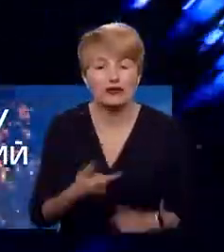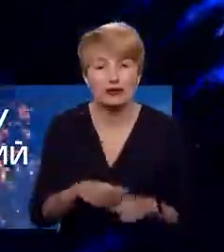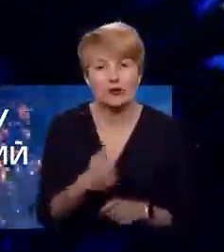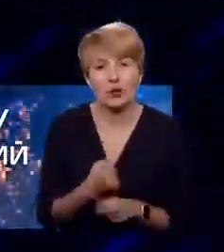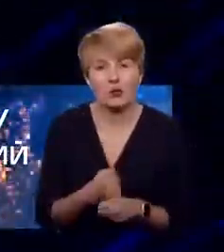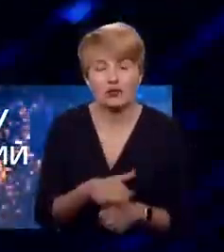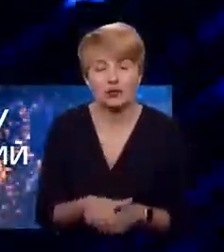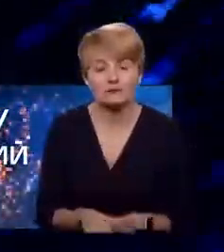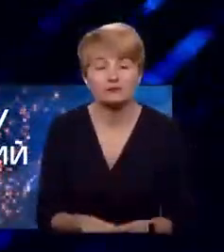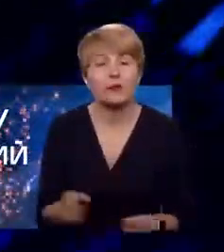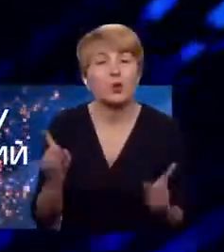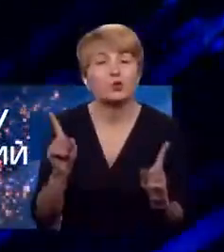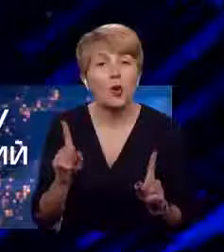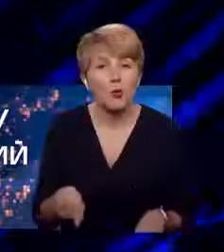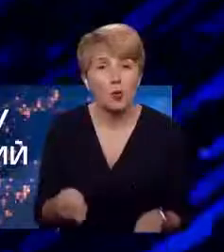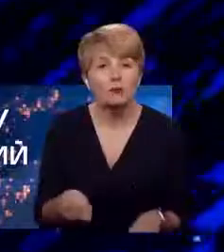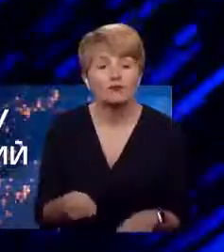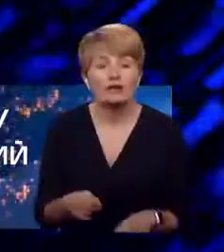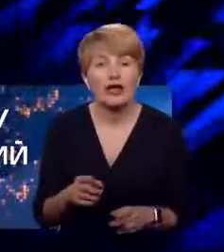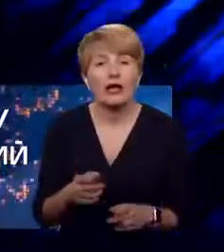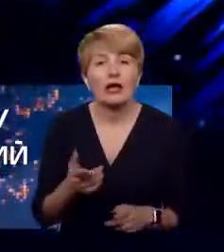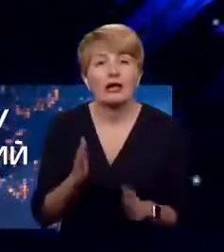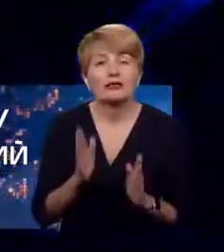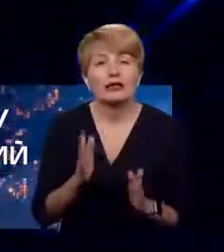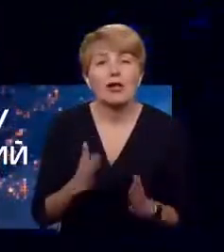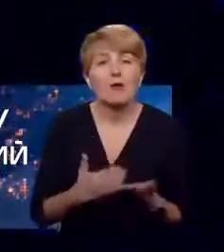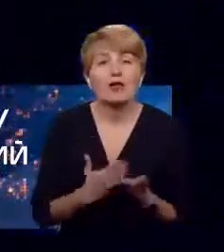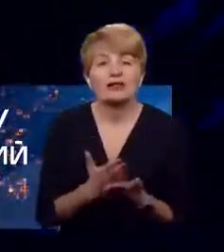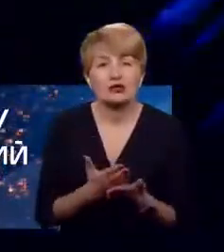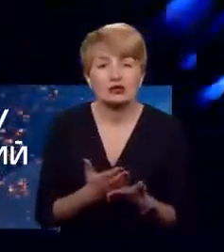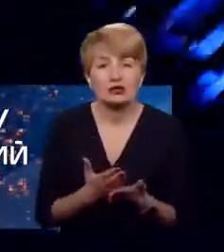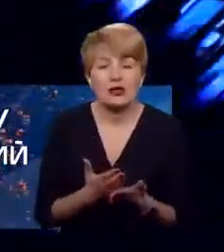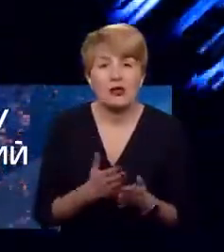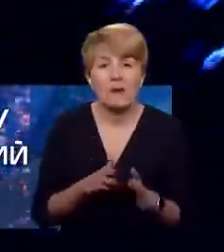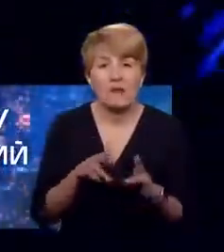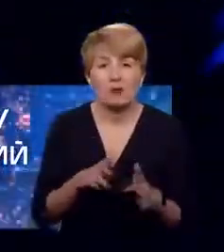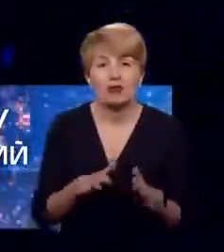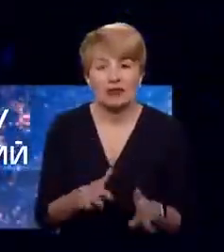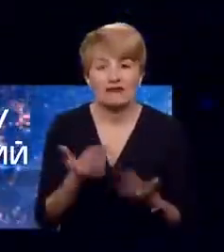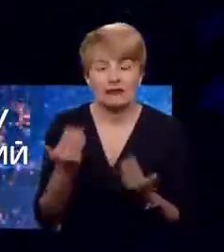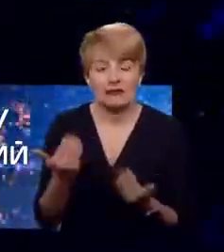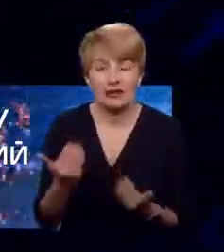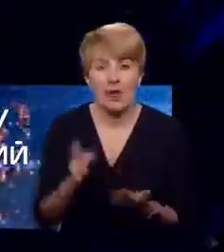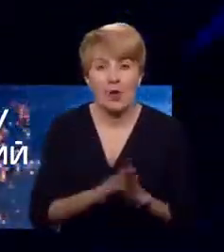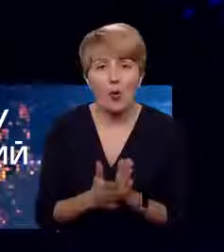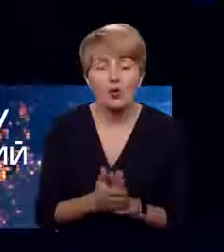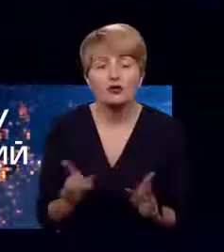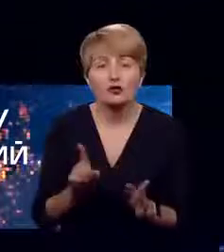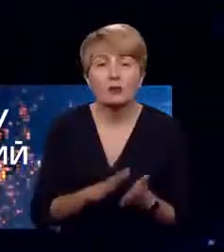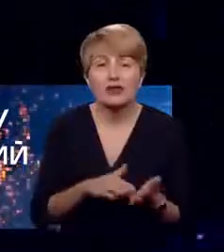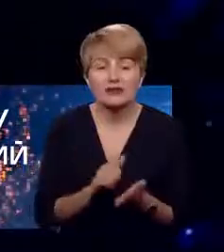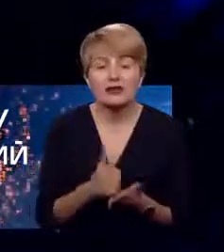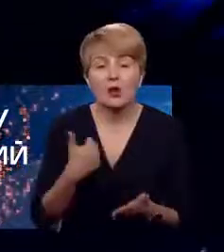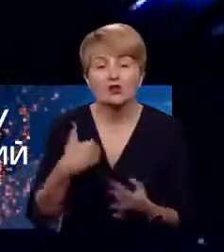зробити. Тому напрошуються лише політичні мотиви цієї угоди. Але для того, щоб їх назвати, я